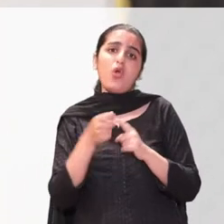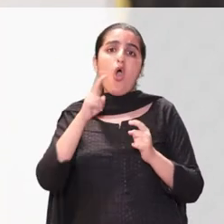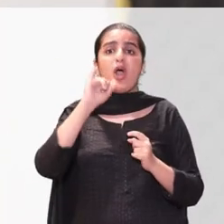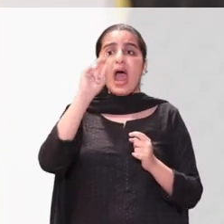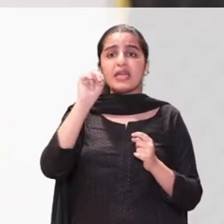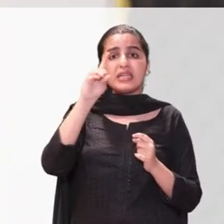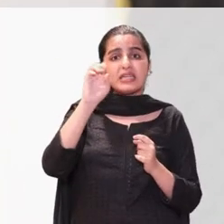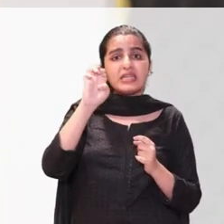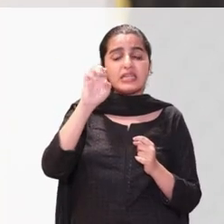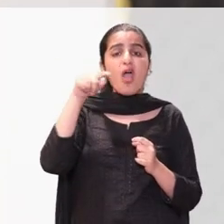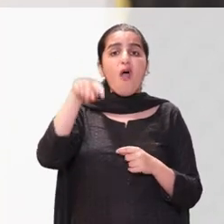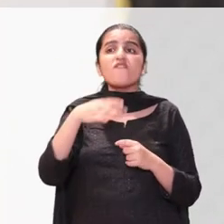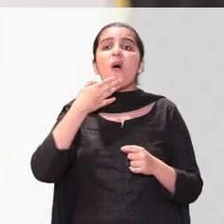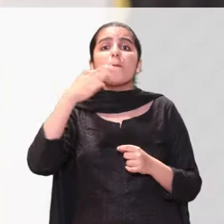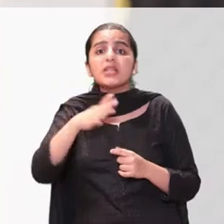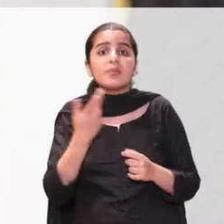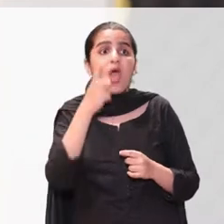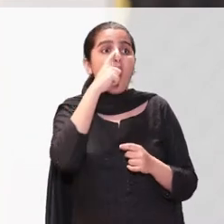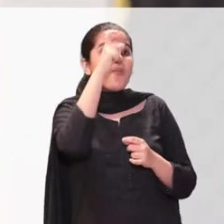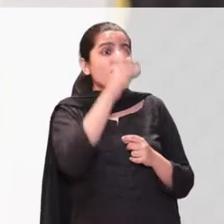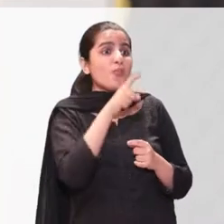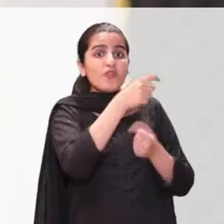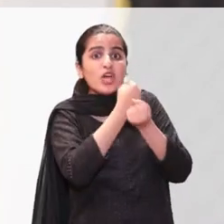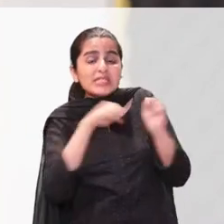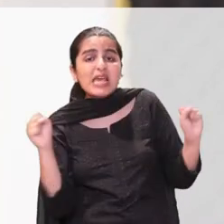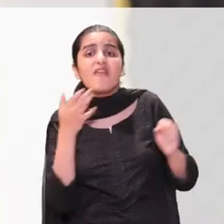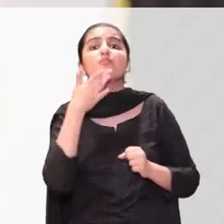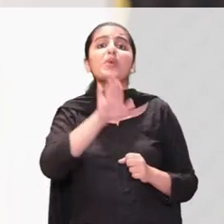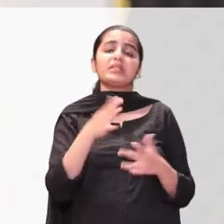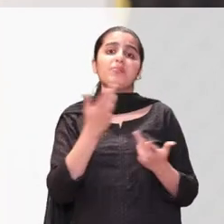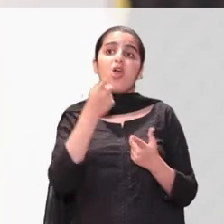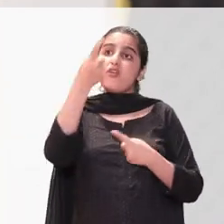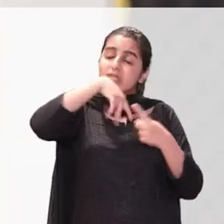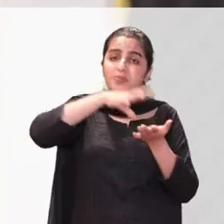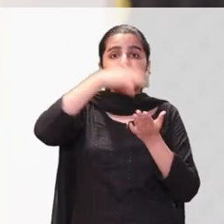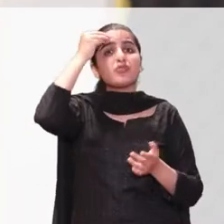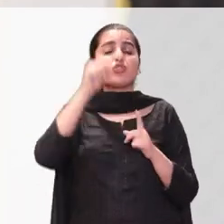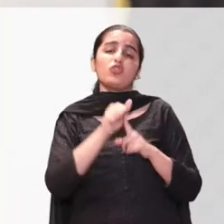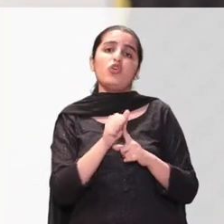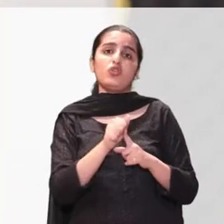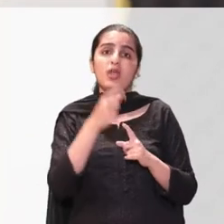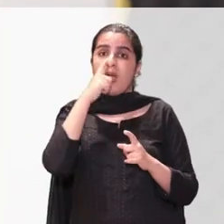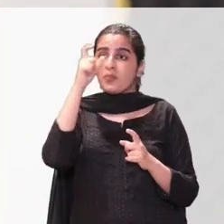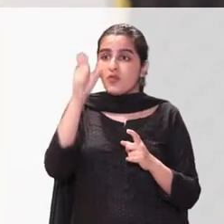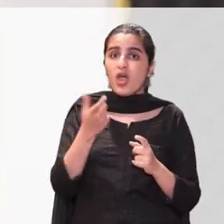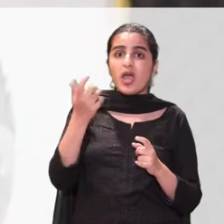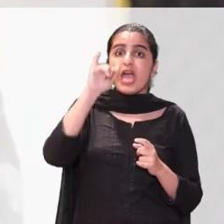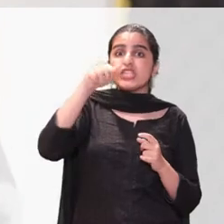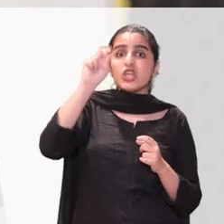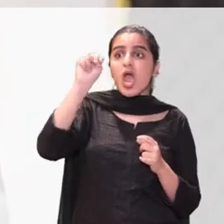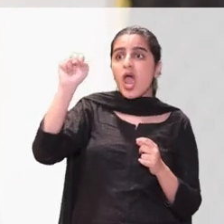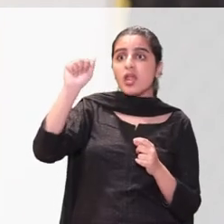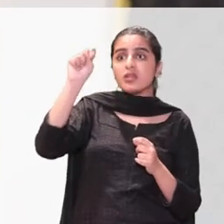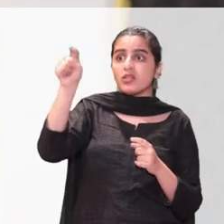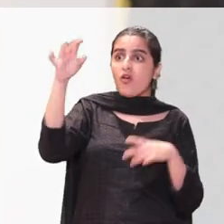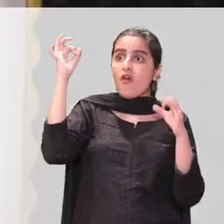इंडिपेंडेंस की डेफिनेशन सीख जाएं हम इंडिपेंडेंट वुमन के डेफिनेशन सीख जाएं हम इन पावर लेडीस को तंजीला खान की तरह देखे